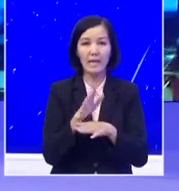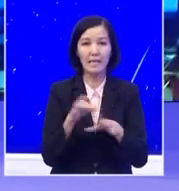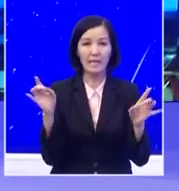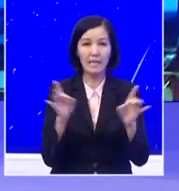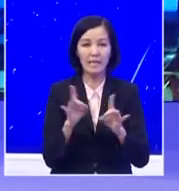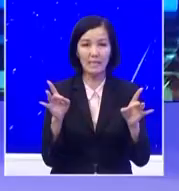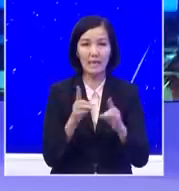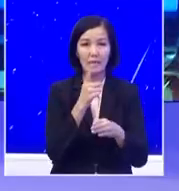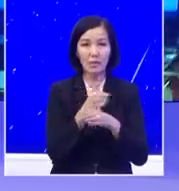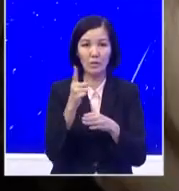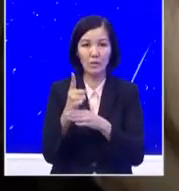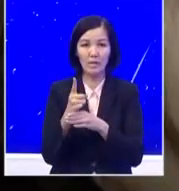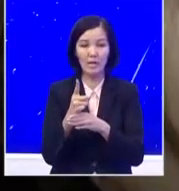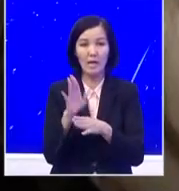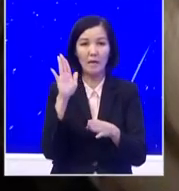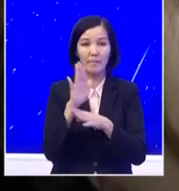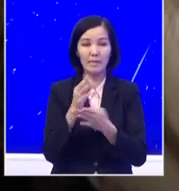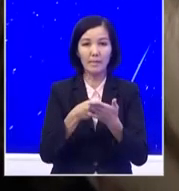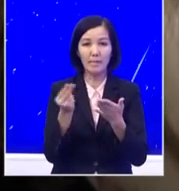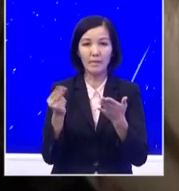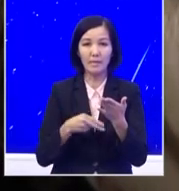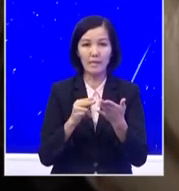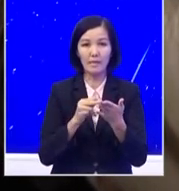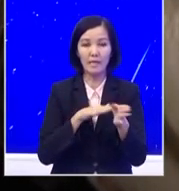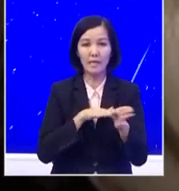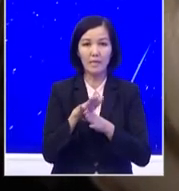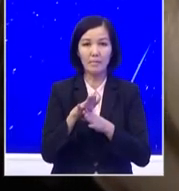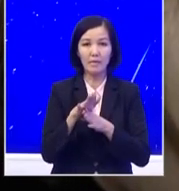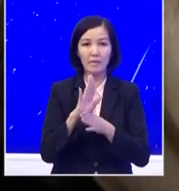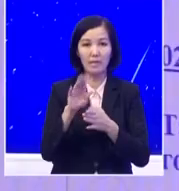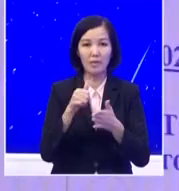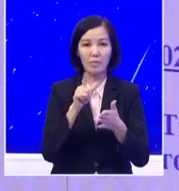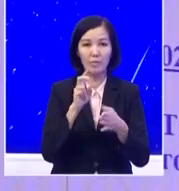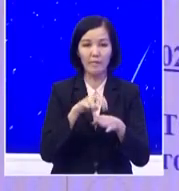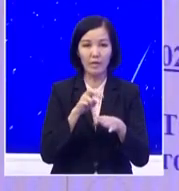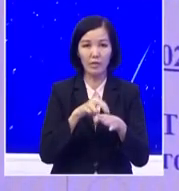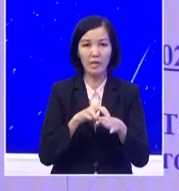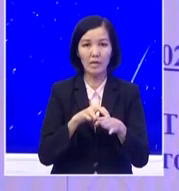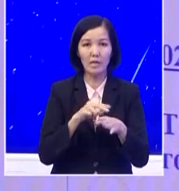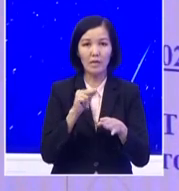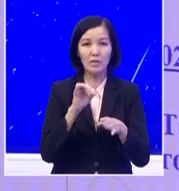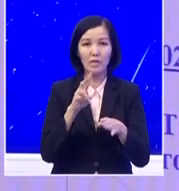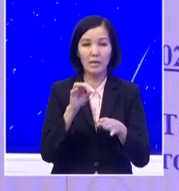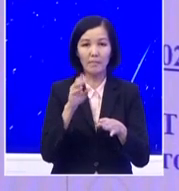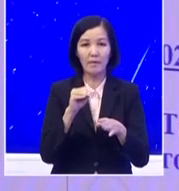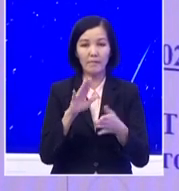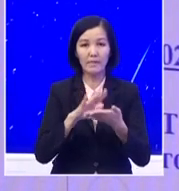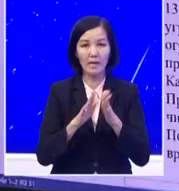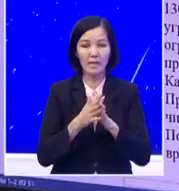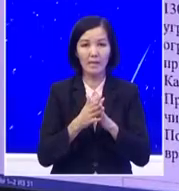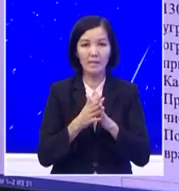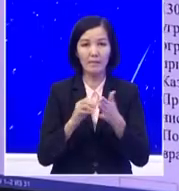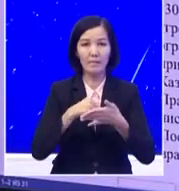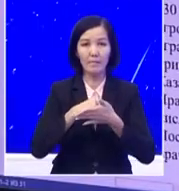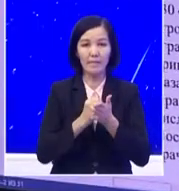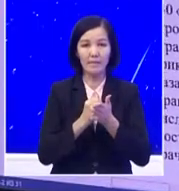ресторанов. Соответствующее постановление подписал исполняющий обязанности главного госсанитарного врача региона Асхат Чарапиев. Согласно